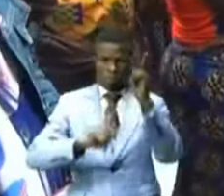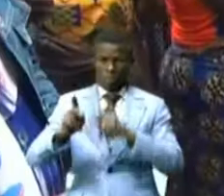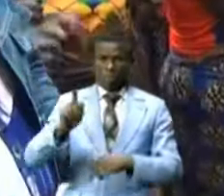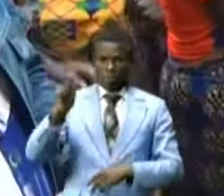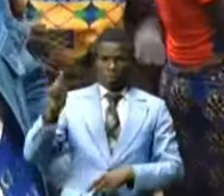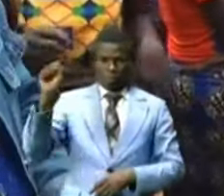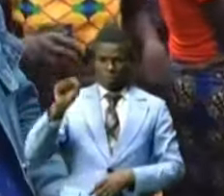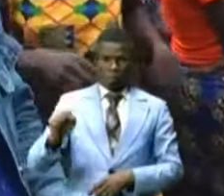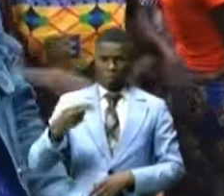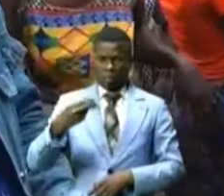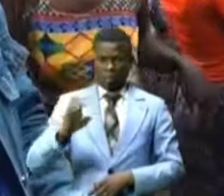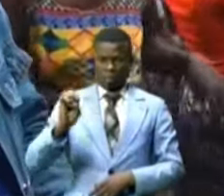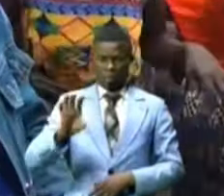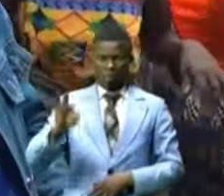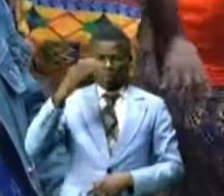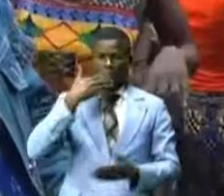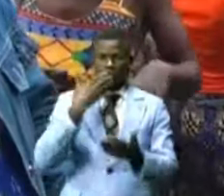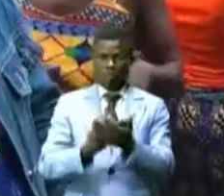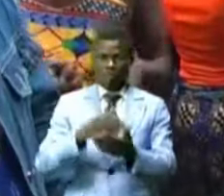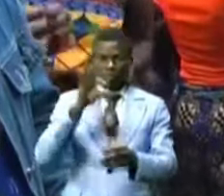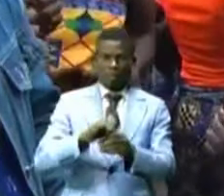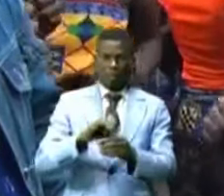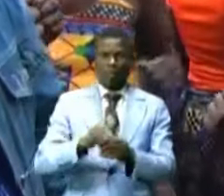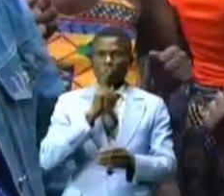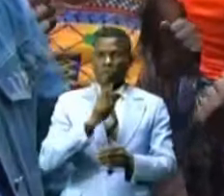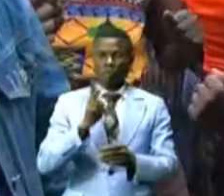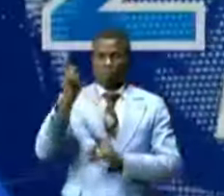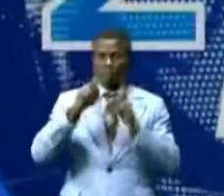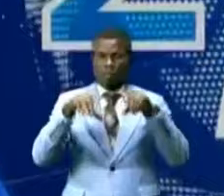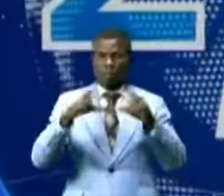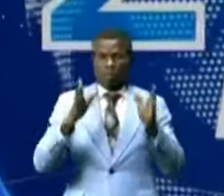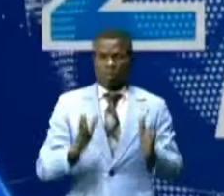Tchiela fera les bons choix pour élire des vrais patriotes.